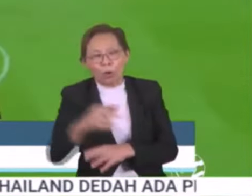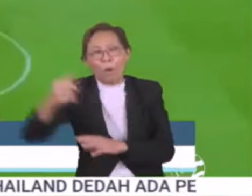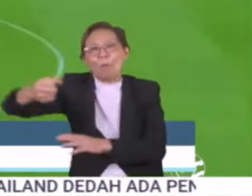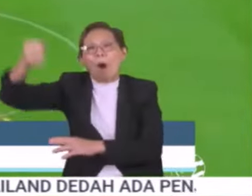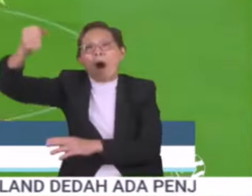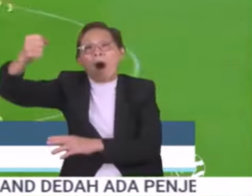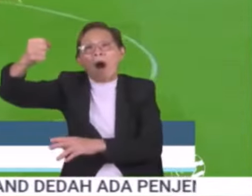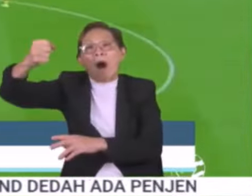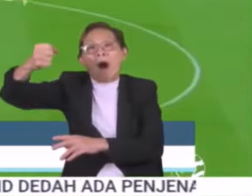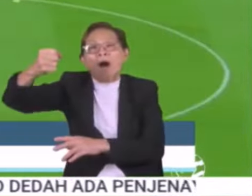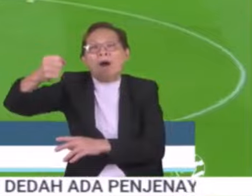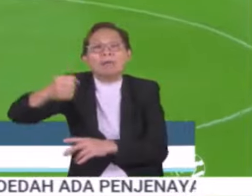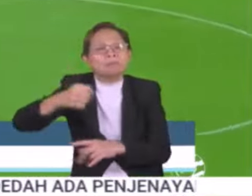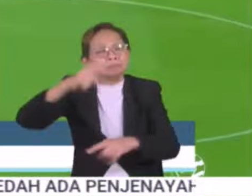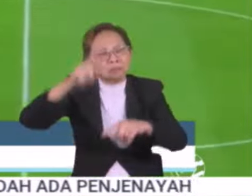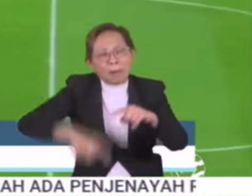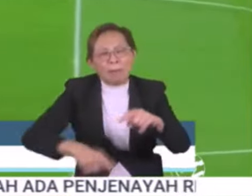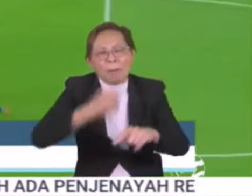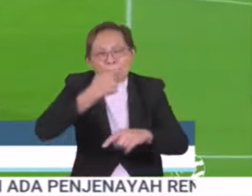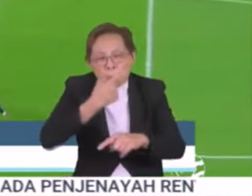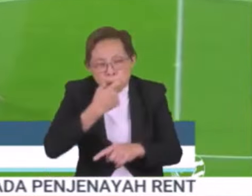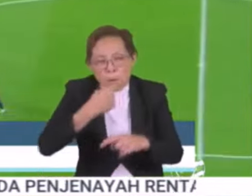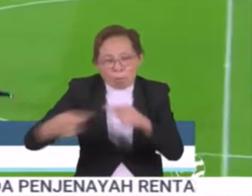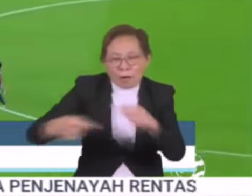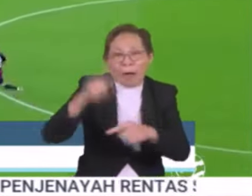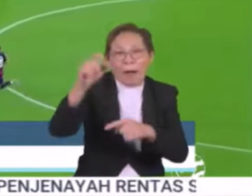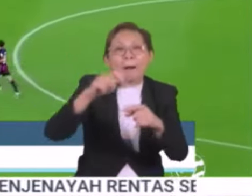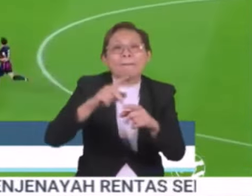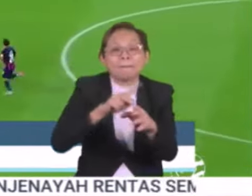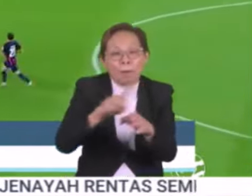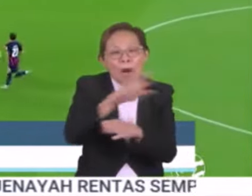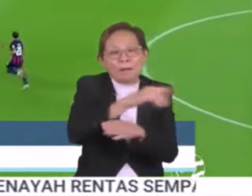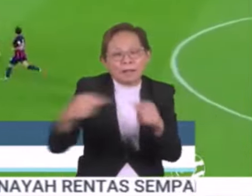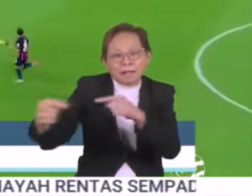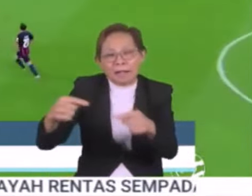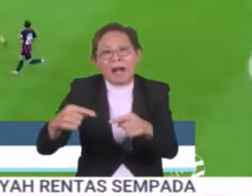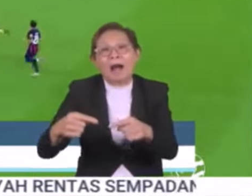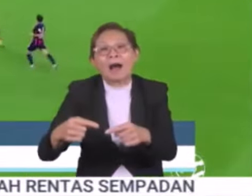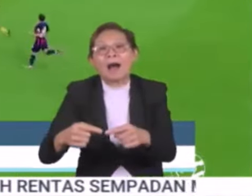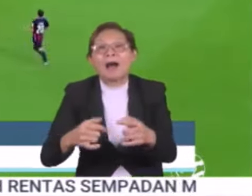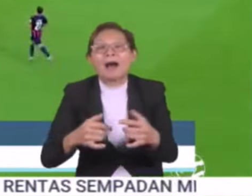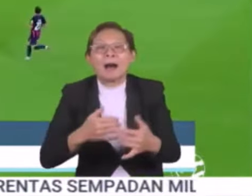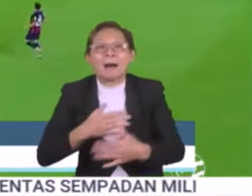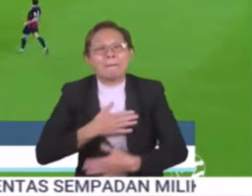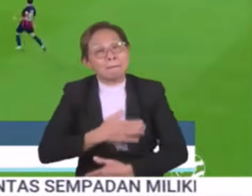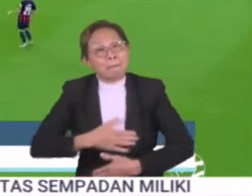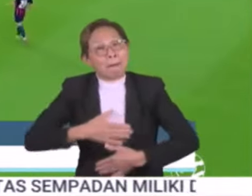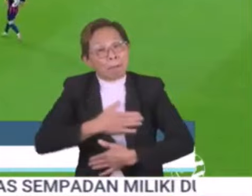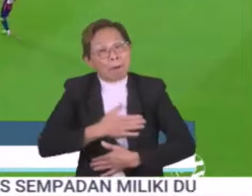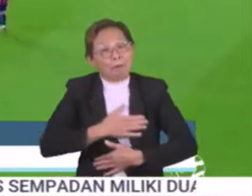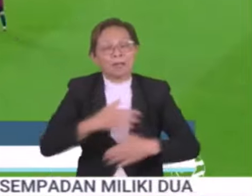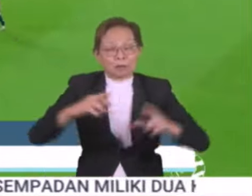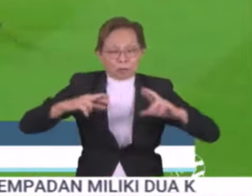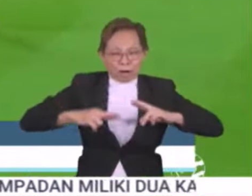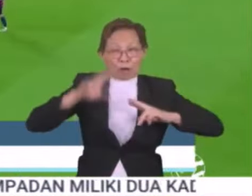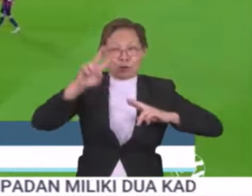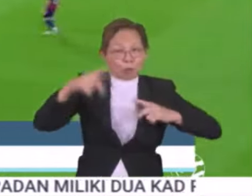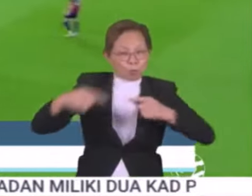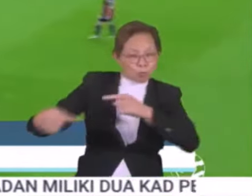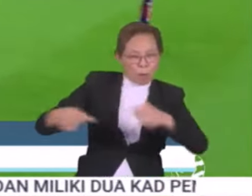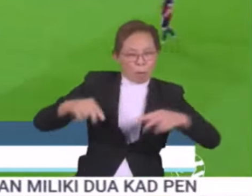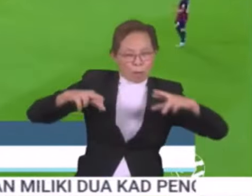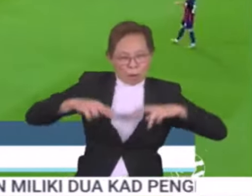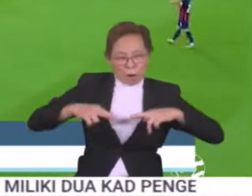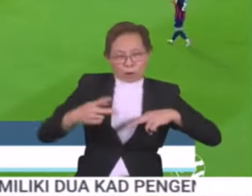daripada sebarang tugas pengadil di Liga Profesional dan Liga Amatur. Selain direhatkan untuk dua perlawanan, kedua-dua